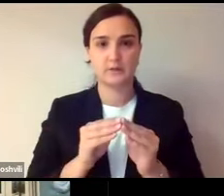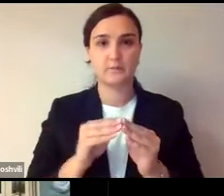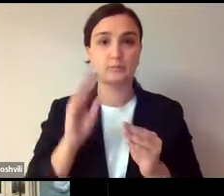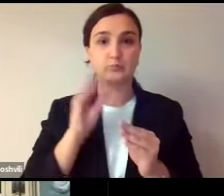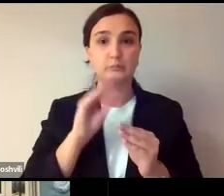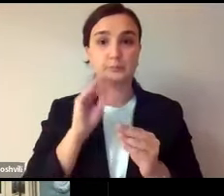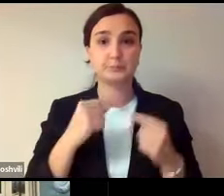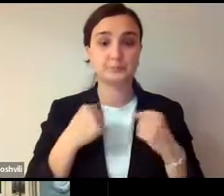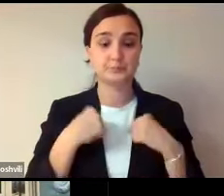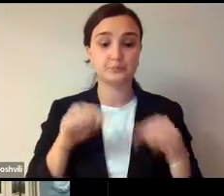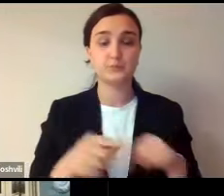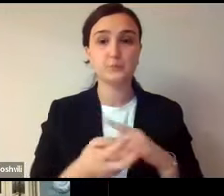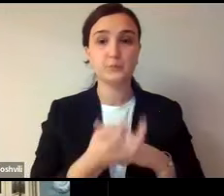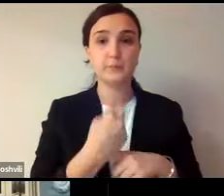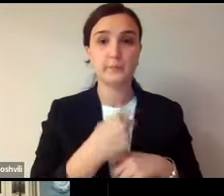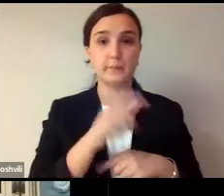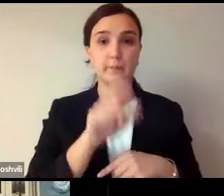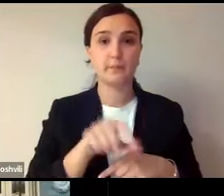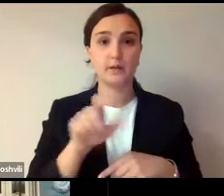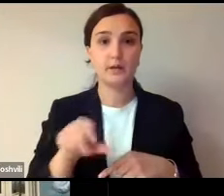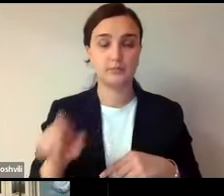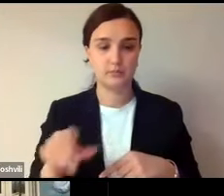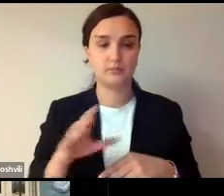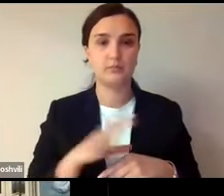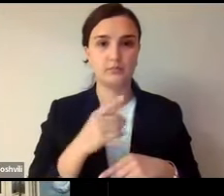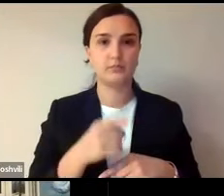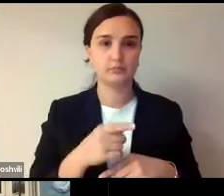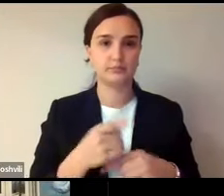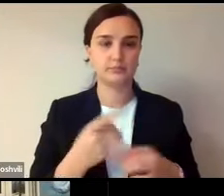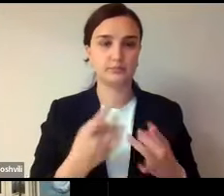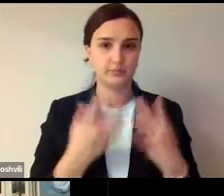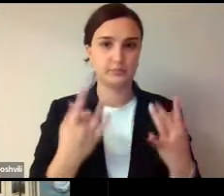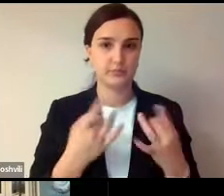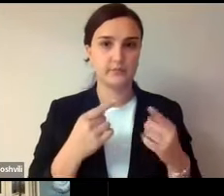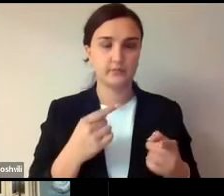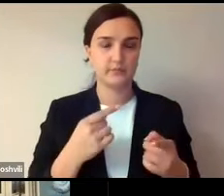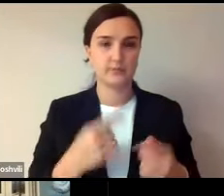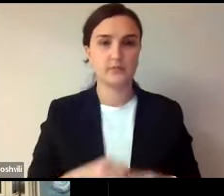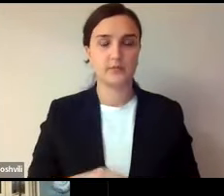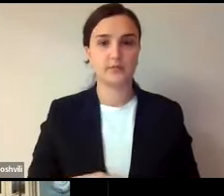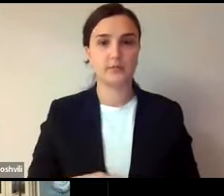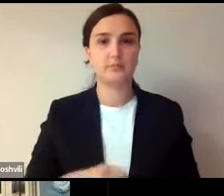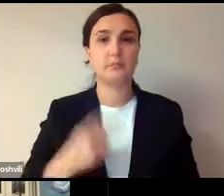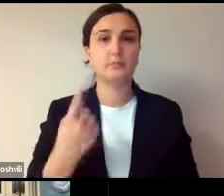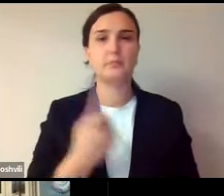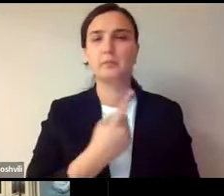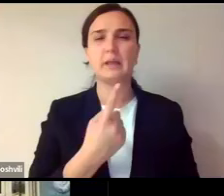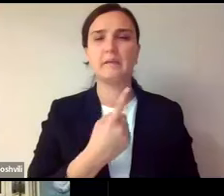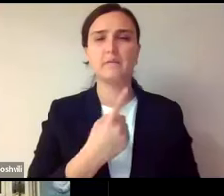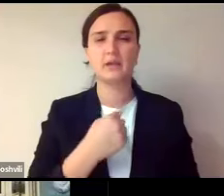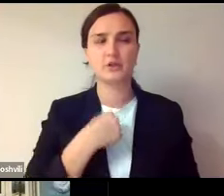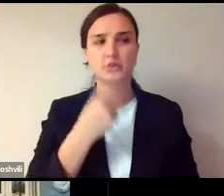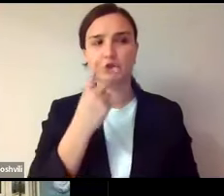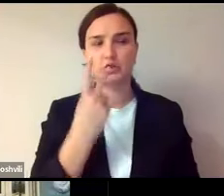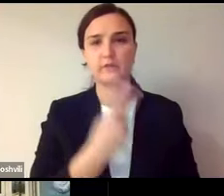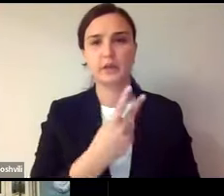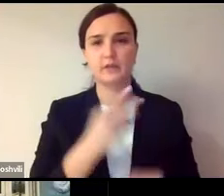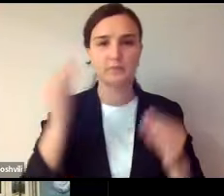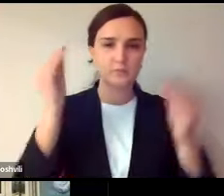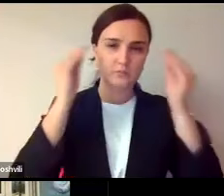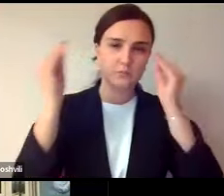ჩვენთან მოვიდნენ ეს ადამიანები, მოგვაწვდინეს ხმა პასიონატიდან, პირველი რასაც შევხედეთ,